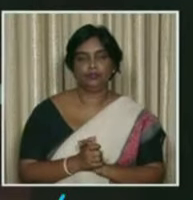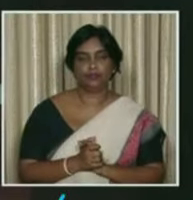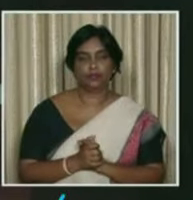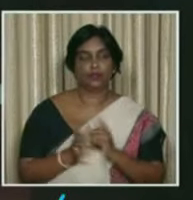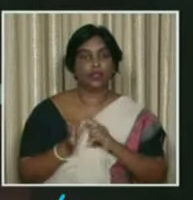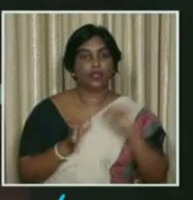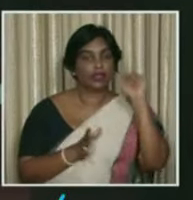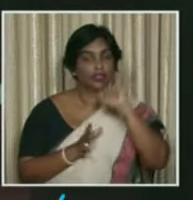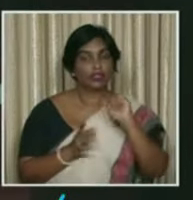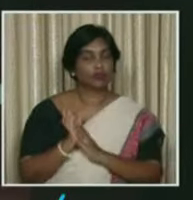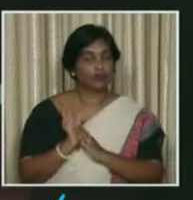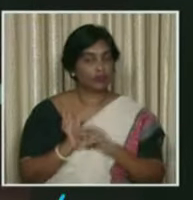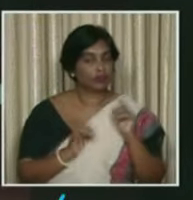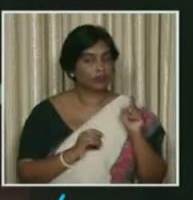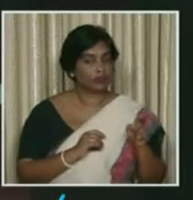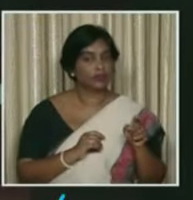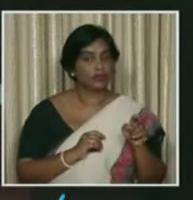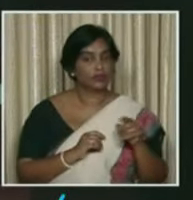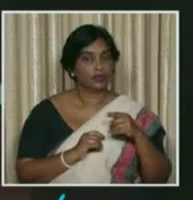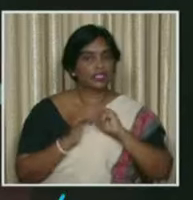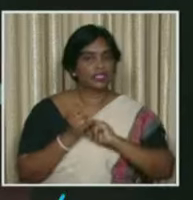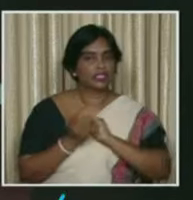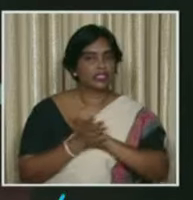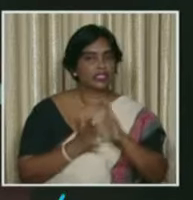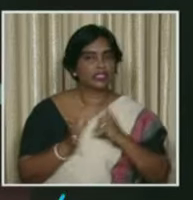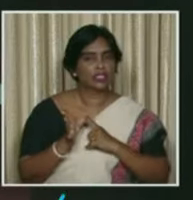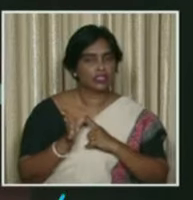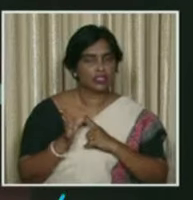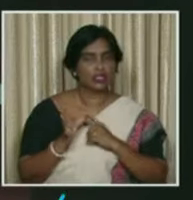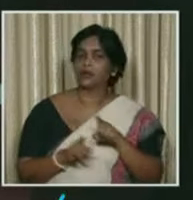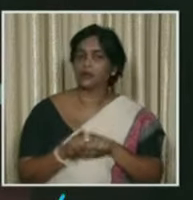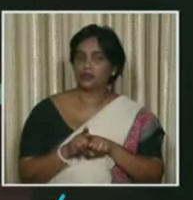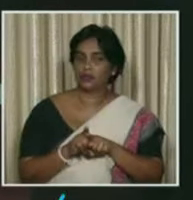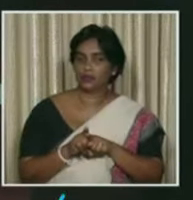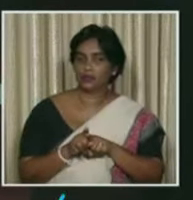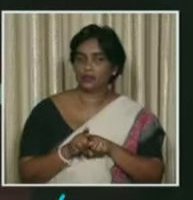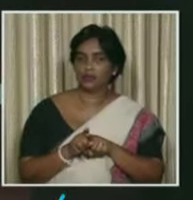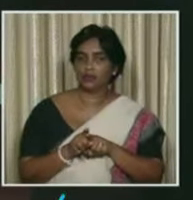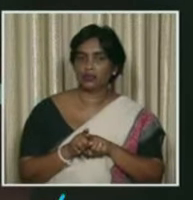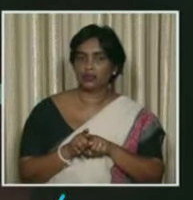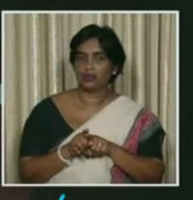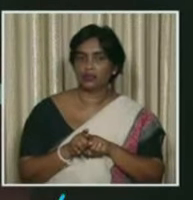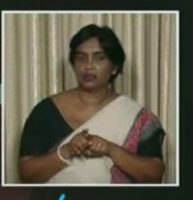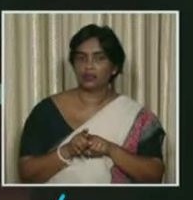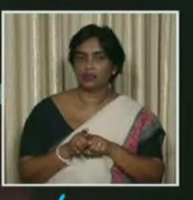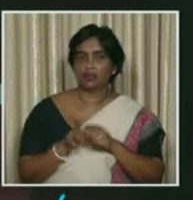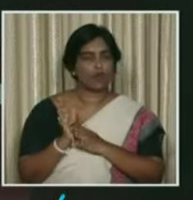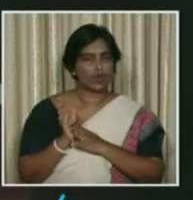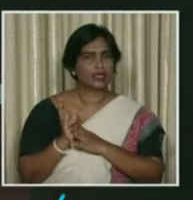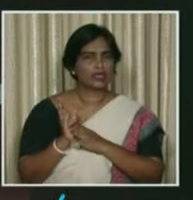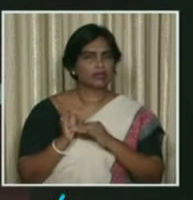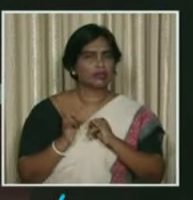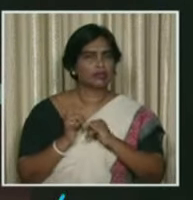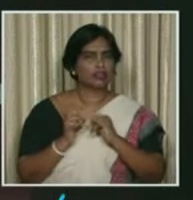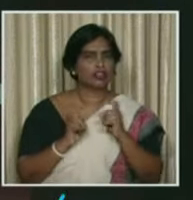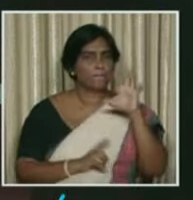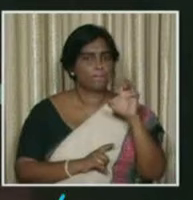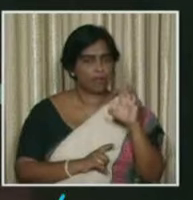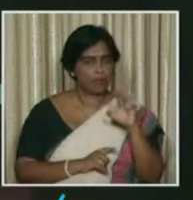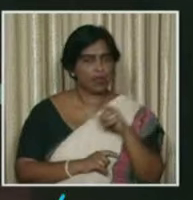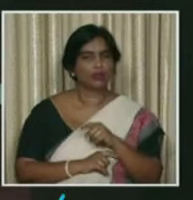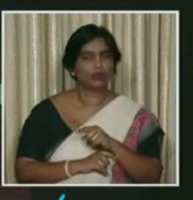Asian Cricket Council leke Jay Shah Matituma, dollar 50000 kut player of the final Mohammad Siraj dollar 5000